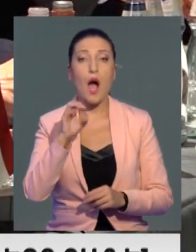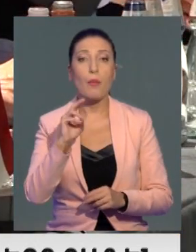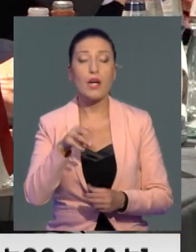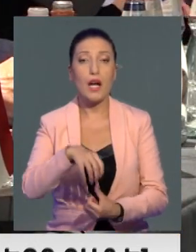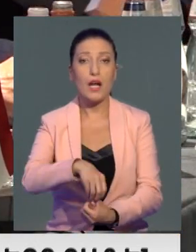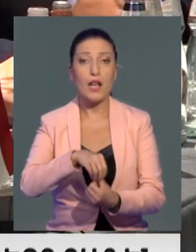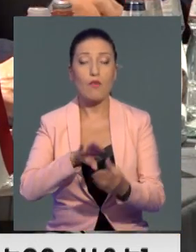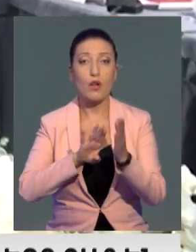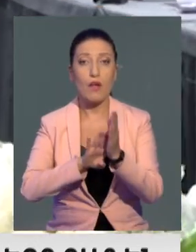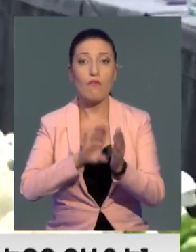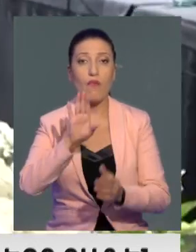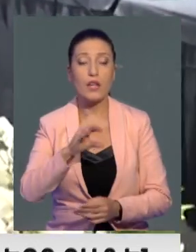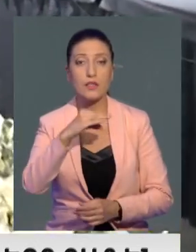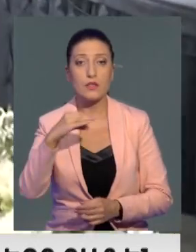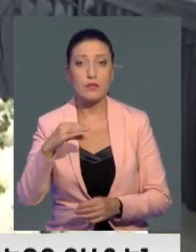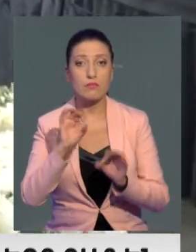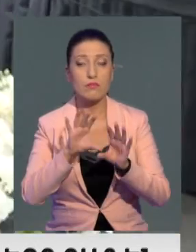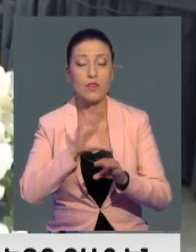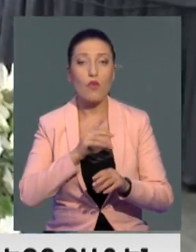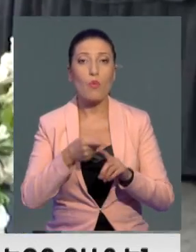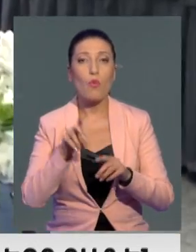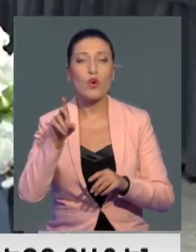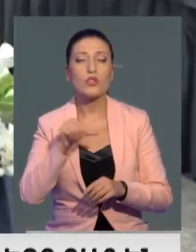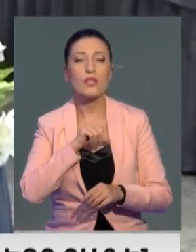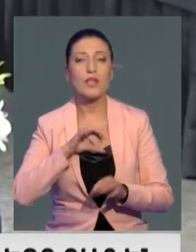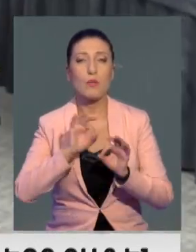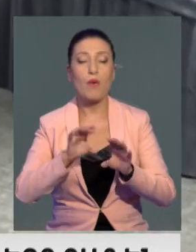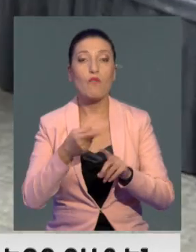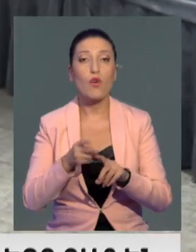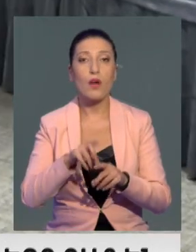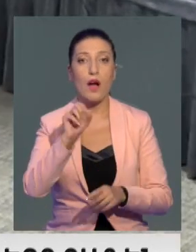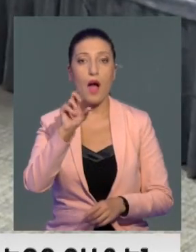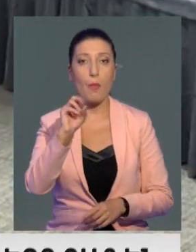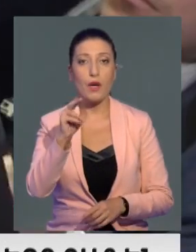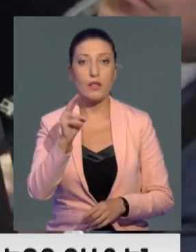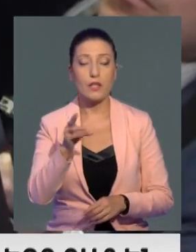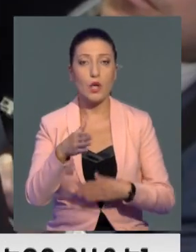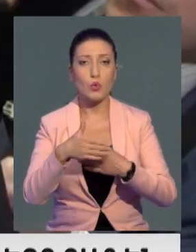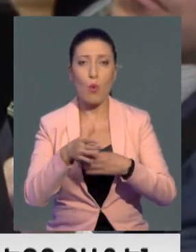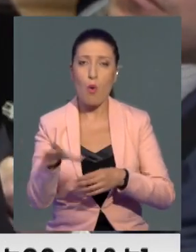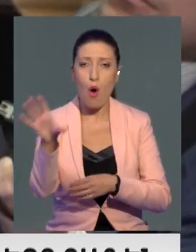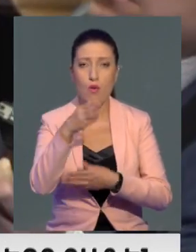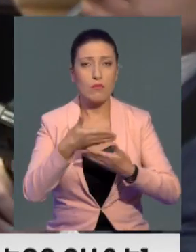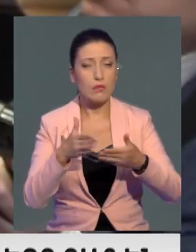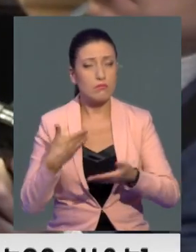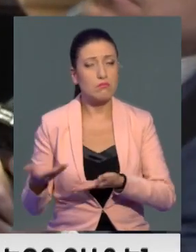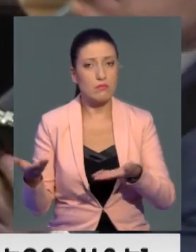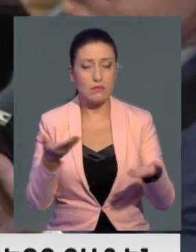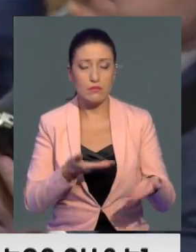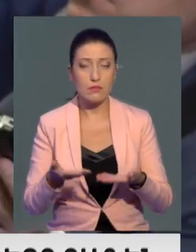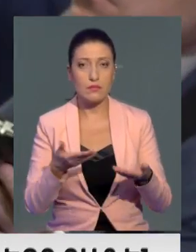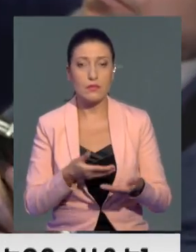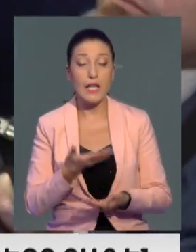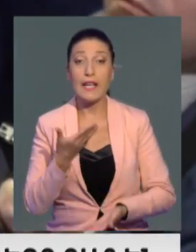Վալերի Սեմերիկովը, ասելով, Բորիսովը նկատի է ունեցել, որ ՀԱՊԿ-ի դռները փակ չեն որևէ երկրի առջև։